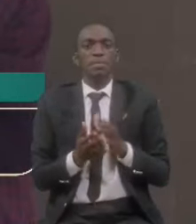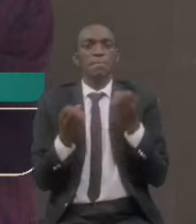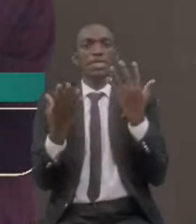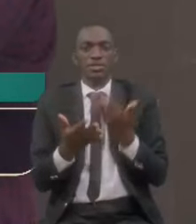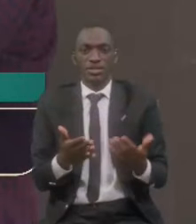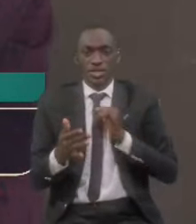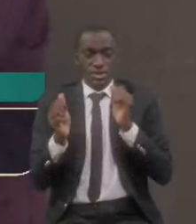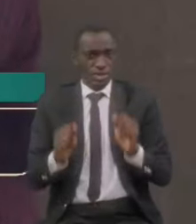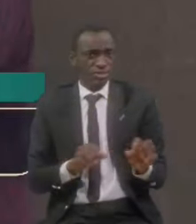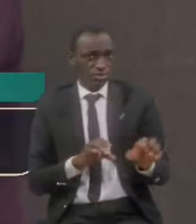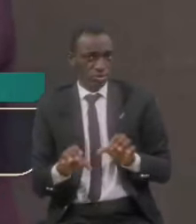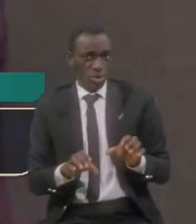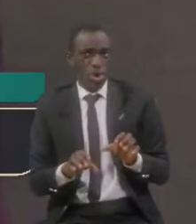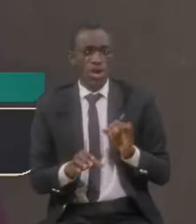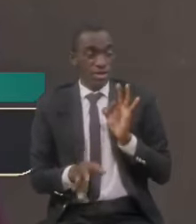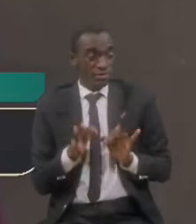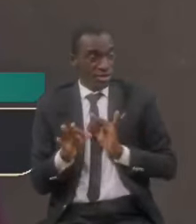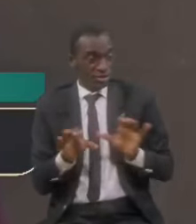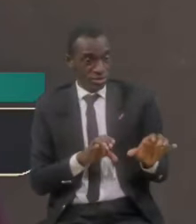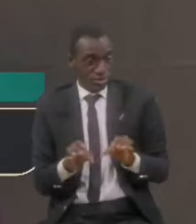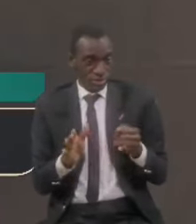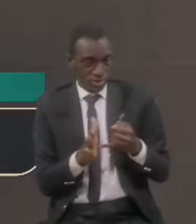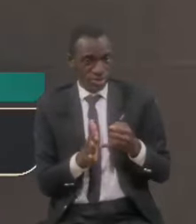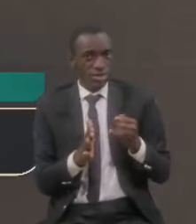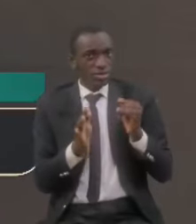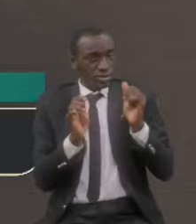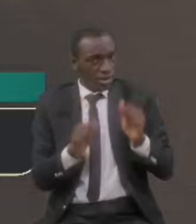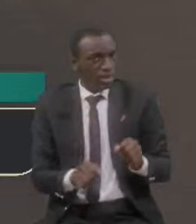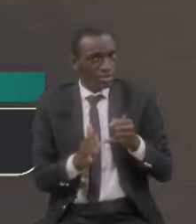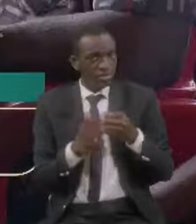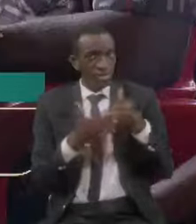fais, est-ce que ça va me conduire là-bas? Ça, c'est être réfléchi.